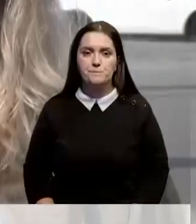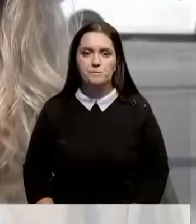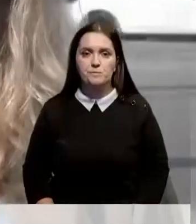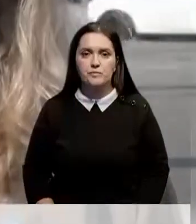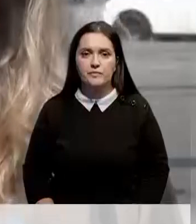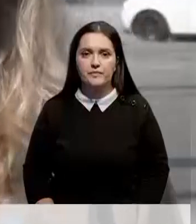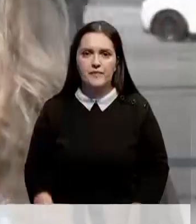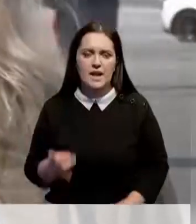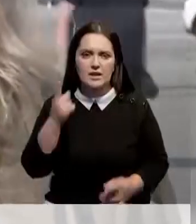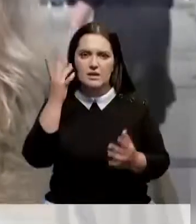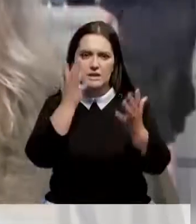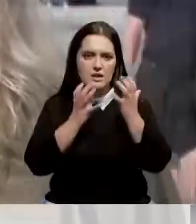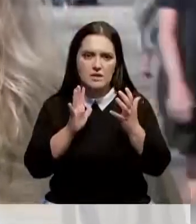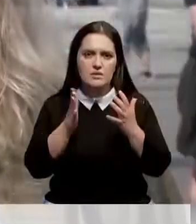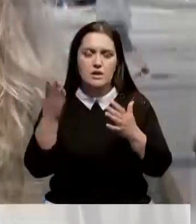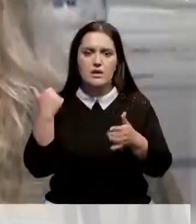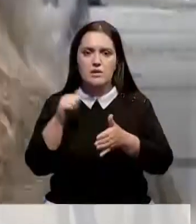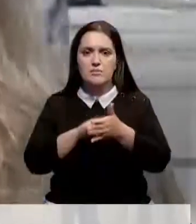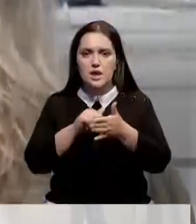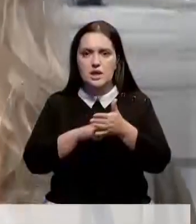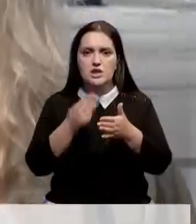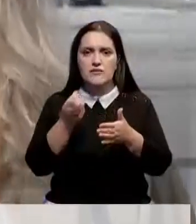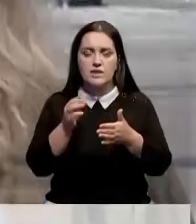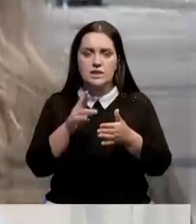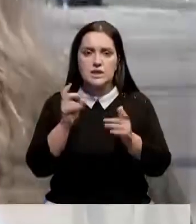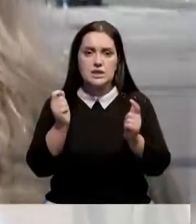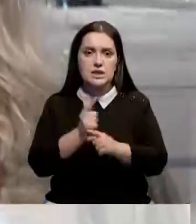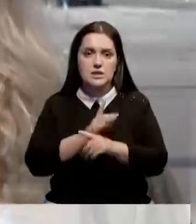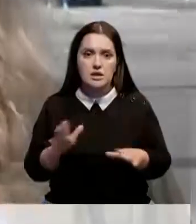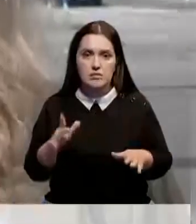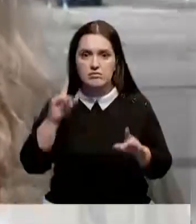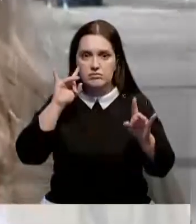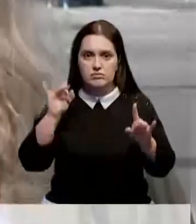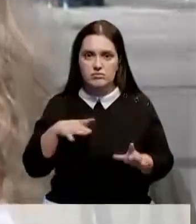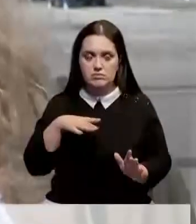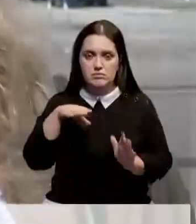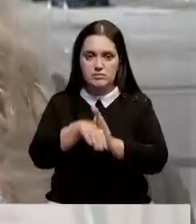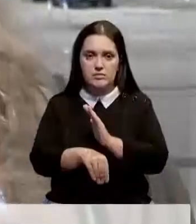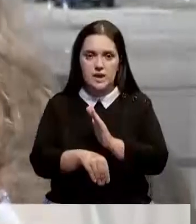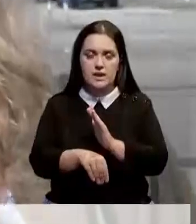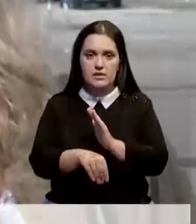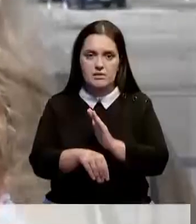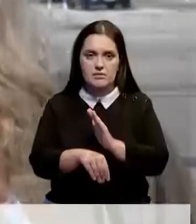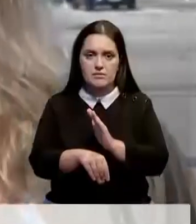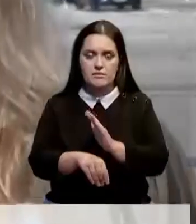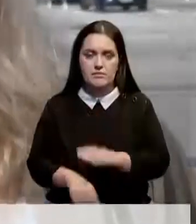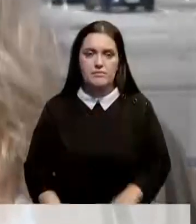кажется чем-то серьезным. Раньше был аргумент, что нет, Швеция не пойдет на это, и внезапно мы вступаем. Как-то странно все